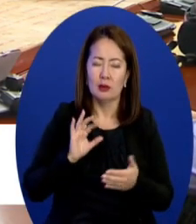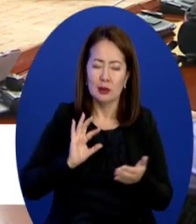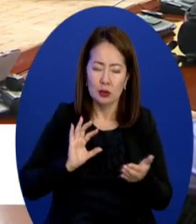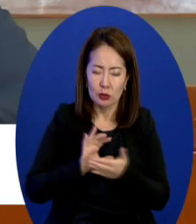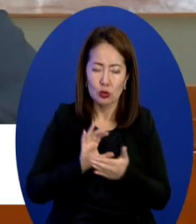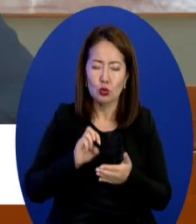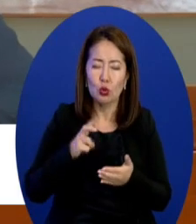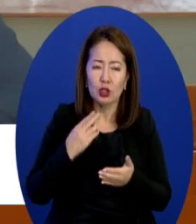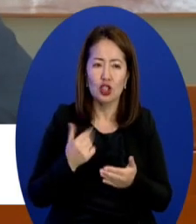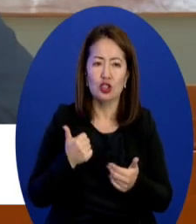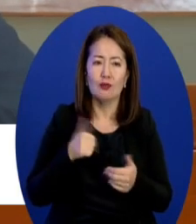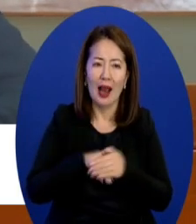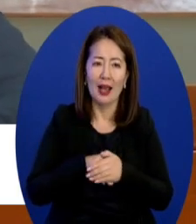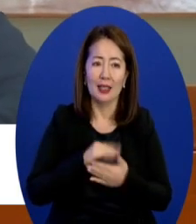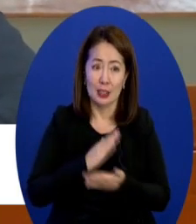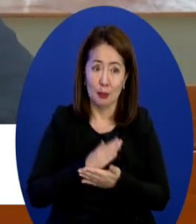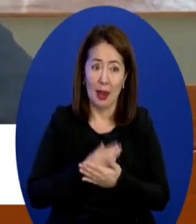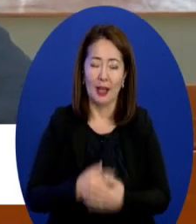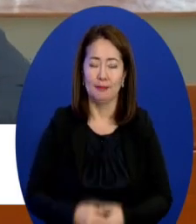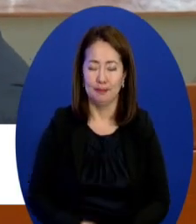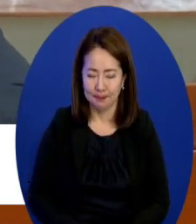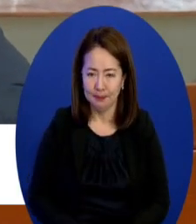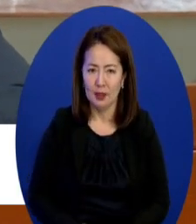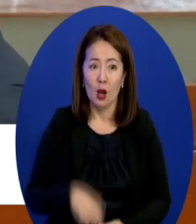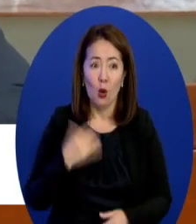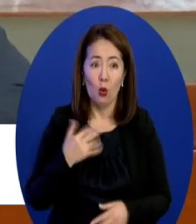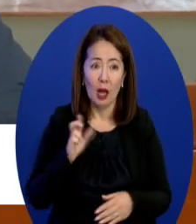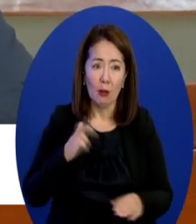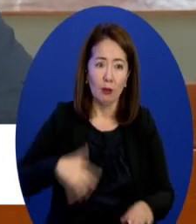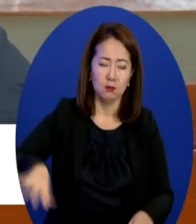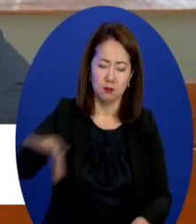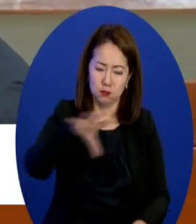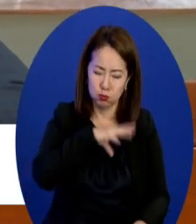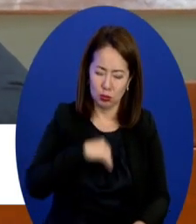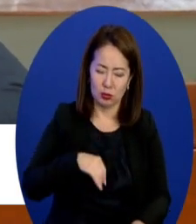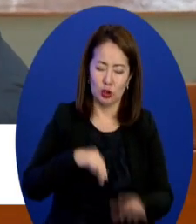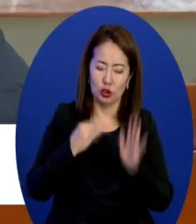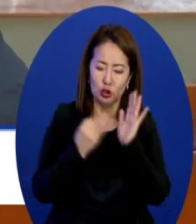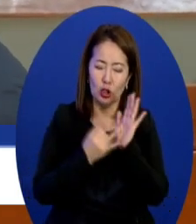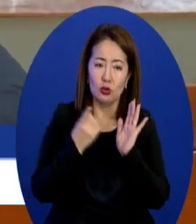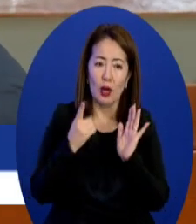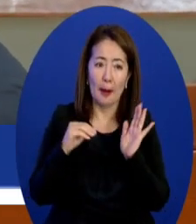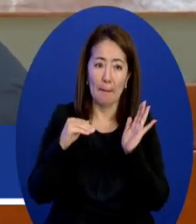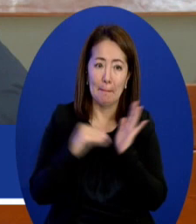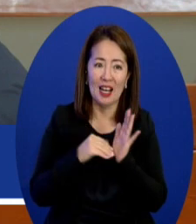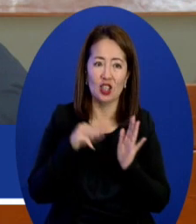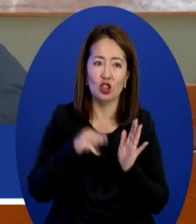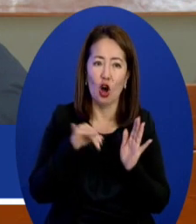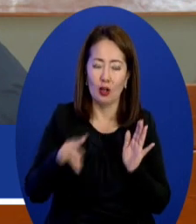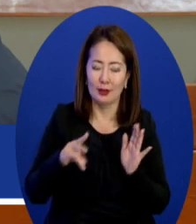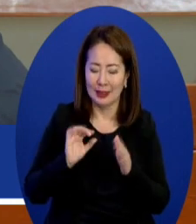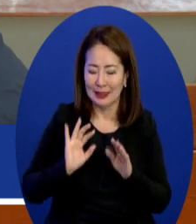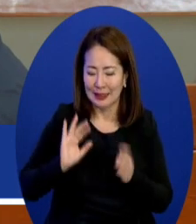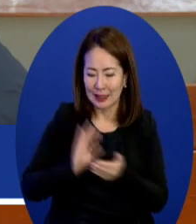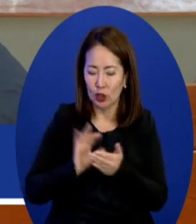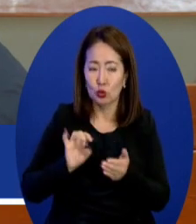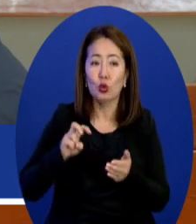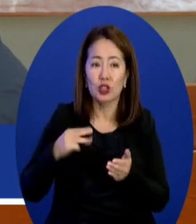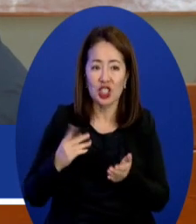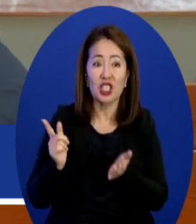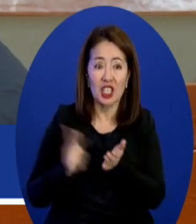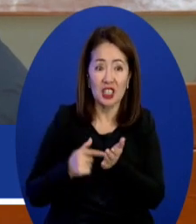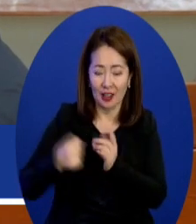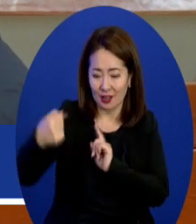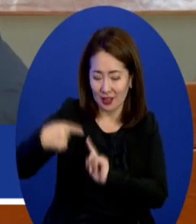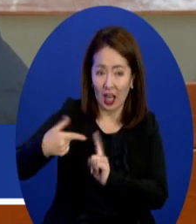байна. Энэ жилийн хувьд Улаанбаатарын хотын хэрэгцээнд 110 мянган тон сайжруулсан түлшний хэрэгцээтэй гэсэн захиалга